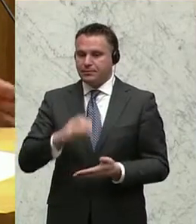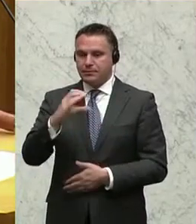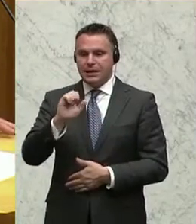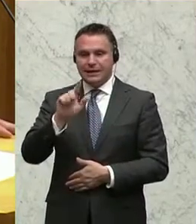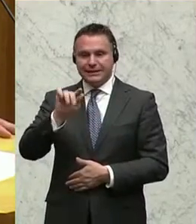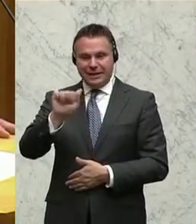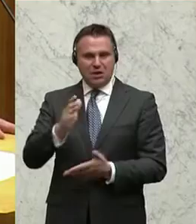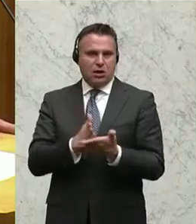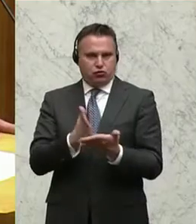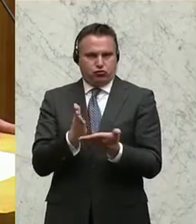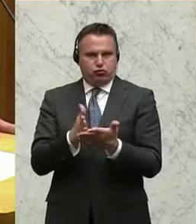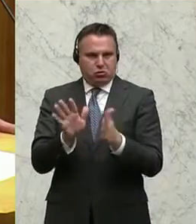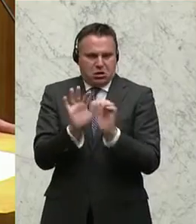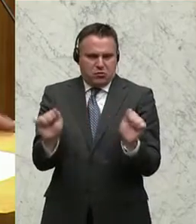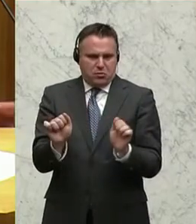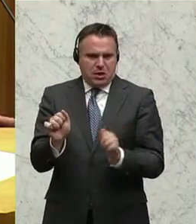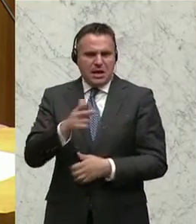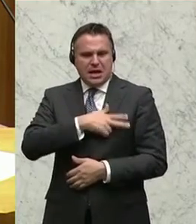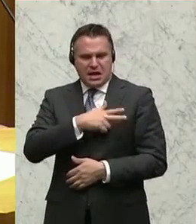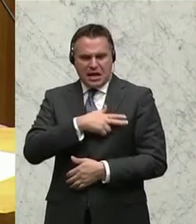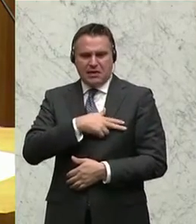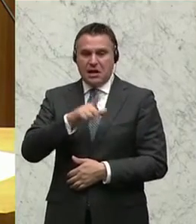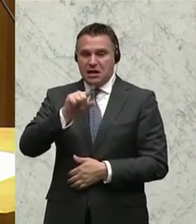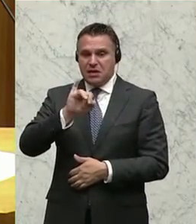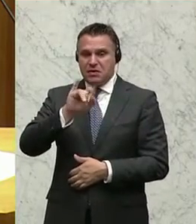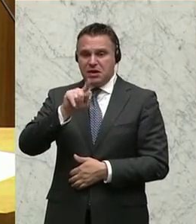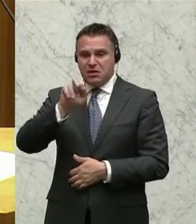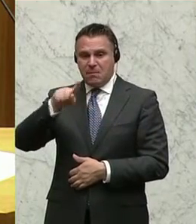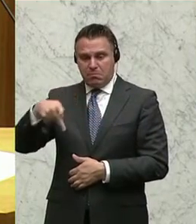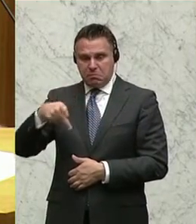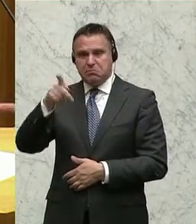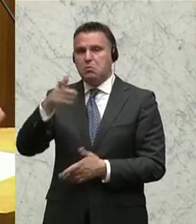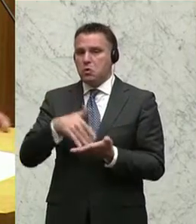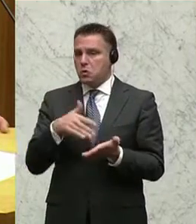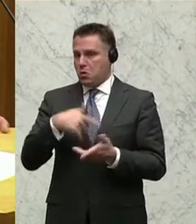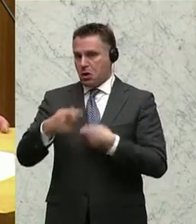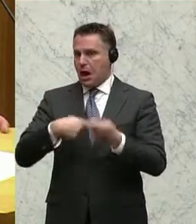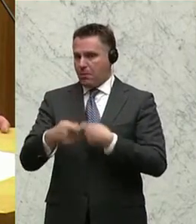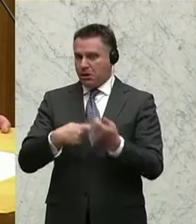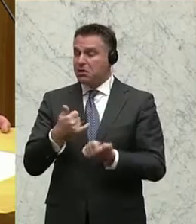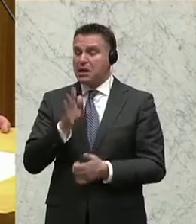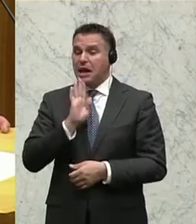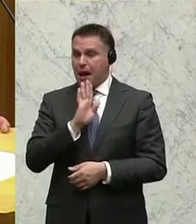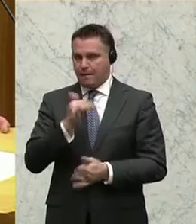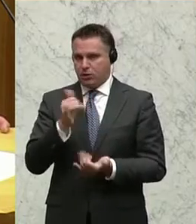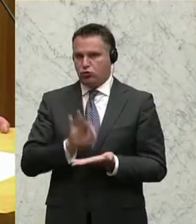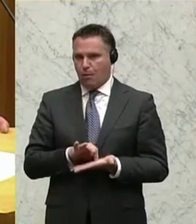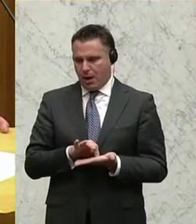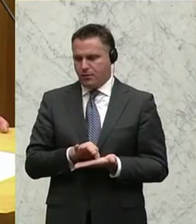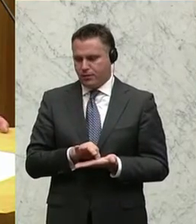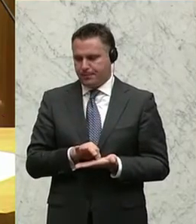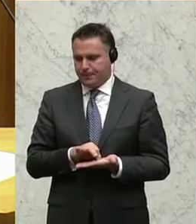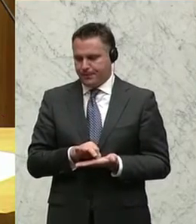ist ohne die schon ausverhandelt mit EU und Kanada. TTIP ist derzeit noch in Arbeit auf höchster Geheimstufe. Und ich